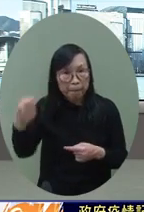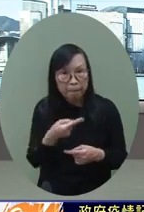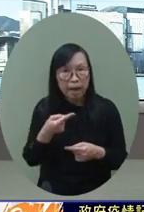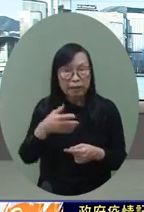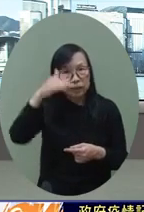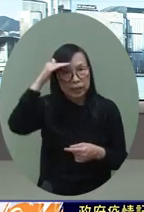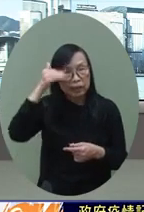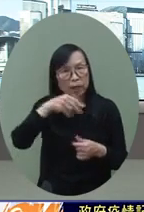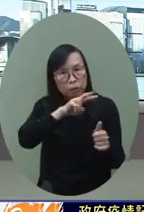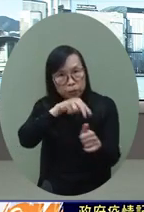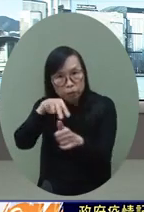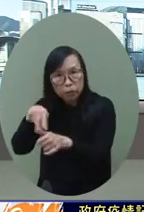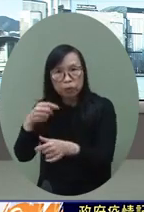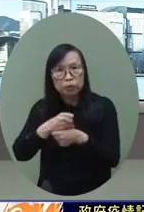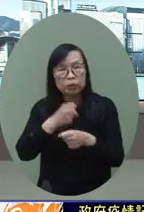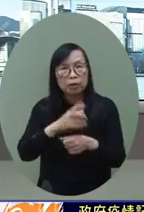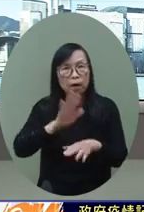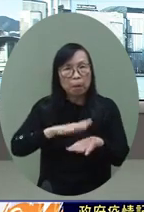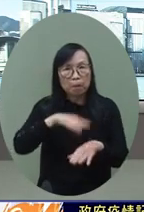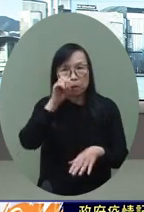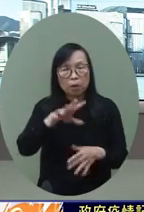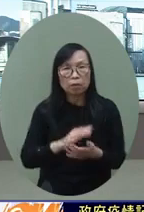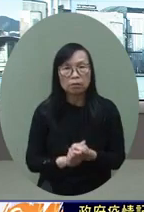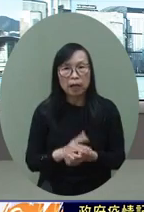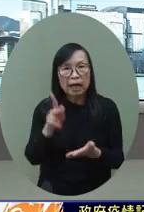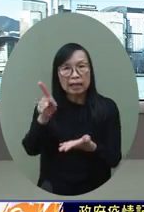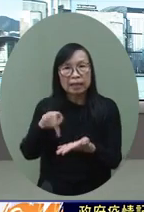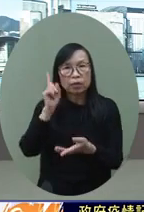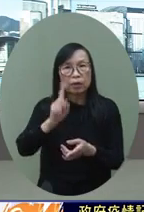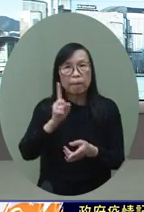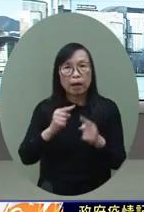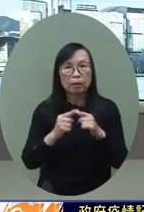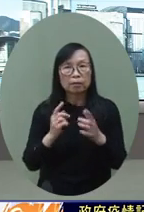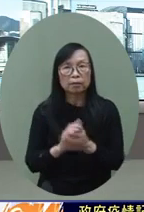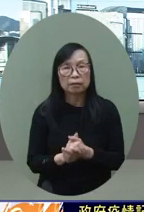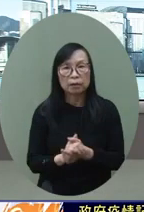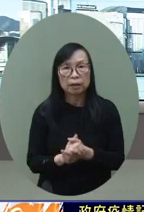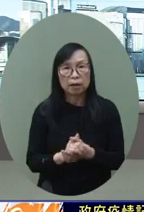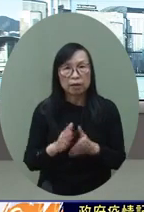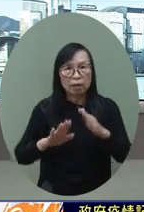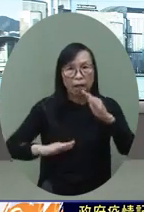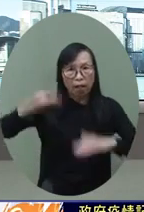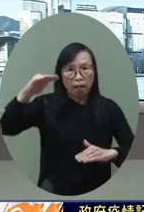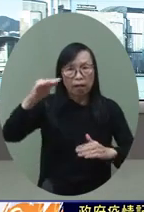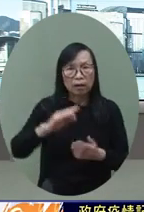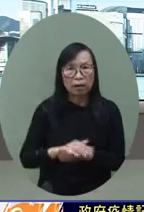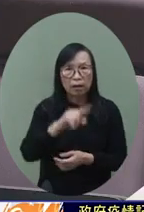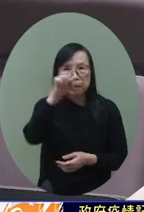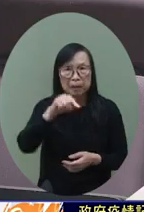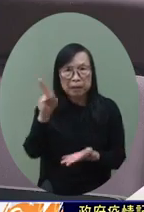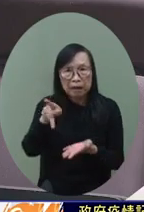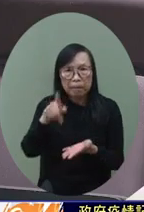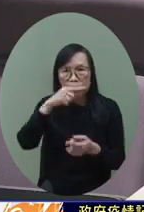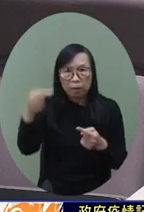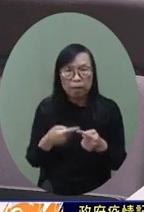隊嘅人員去做追蹤工作啦。但係頭先就話，即係只係借到100人啦。有冇話即係嗰個差距係點解借唔到10,000人